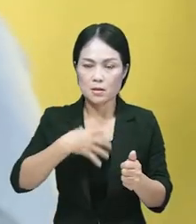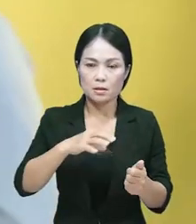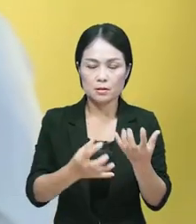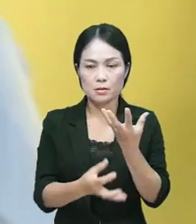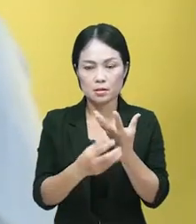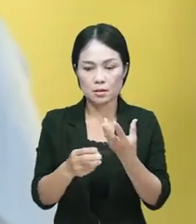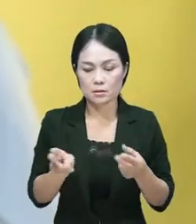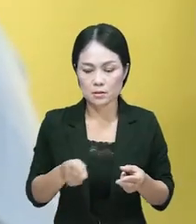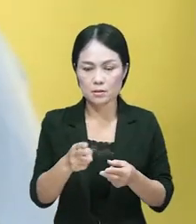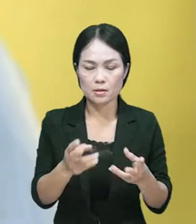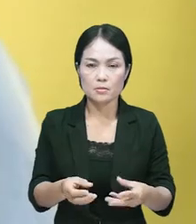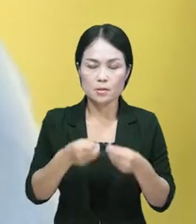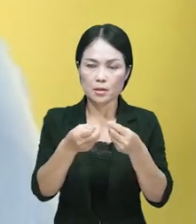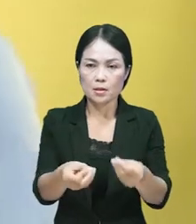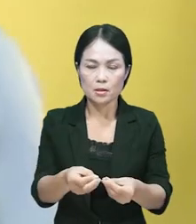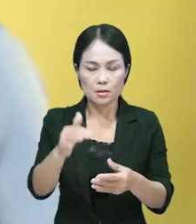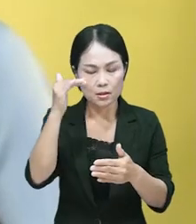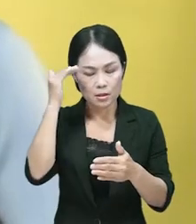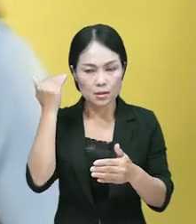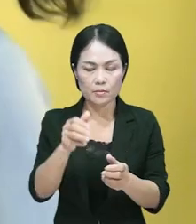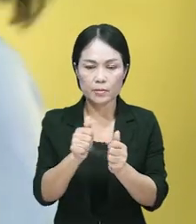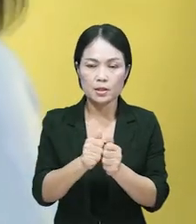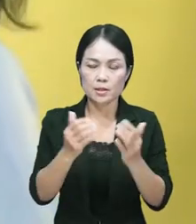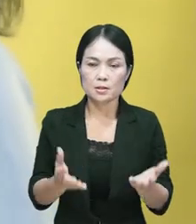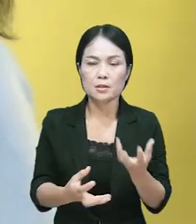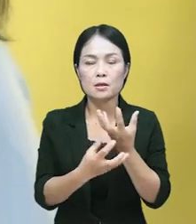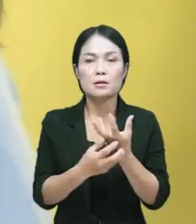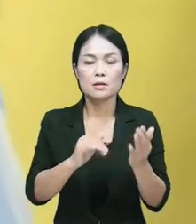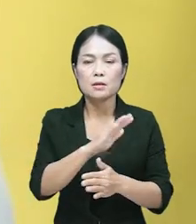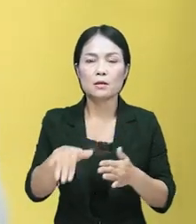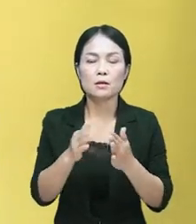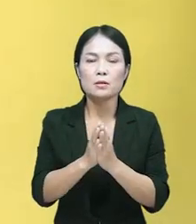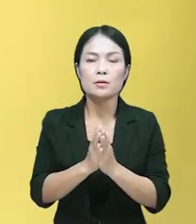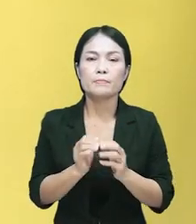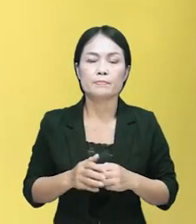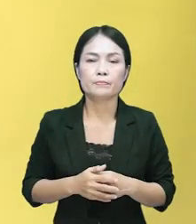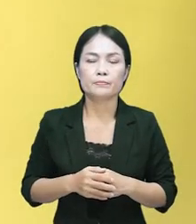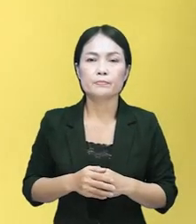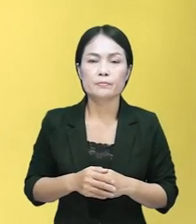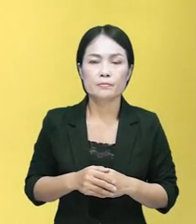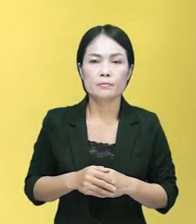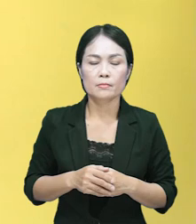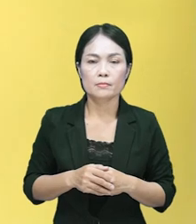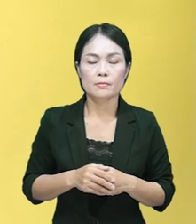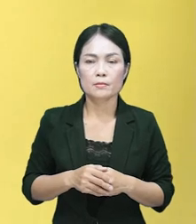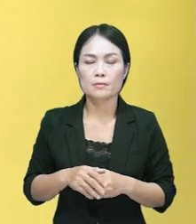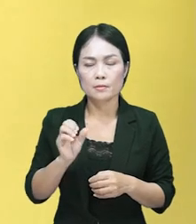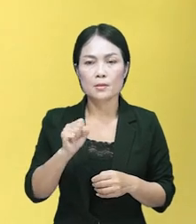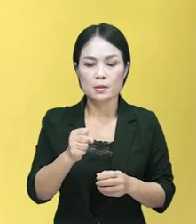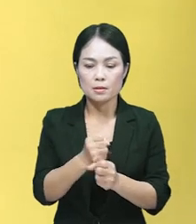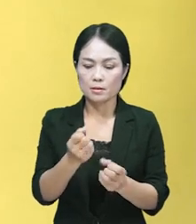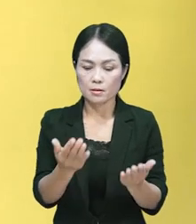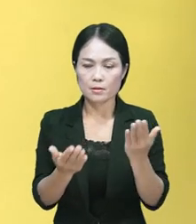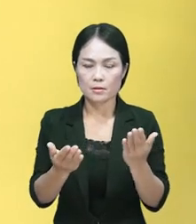អន្ទង់ហ្នឹងឯងចង់ប្រគល់ភារកិច្ចឲ្យទៅប្តីជាអ្នកស្លចាអរគុណច្រើនកូនចាអញ្ចឹងយើងអាចធ្វើការ